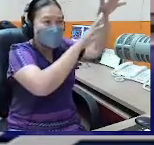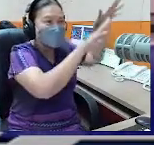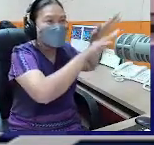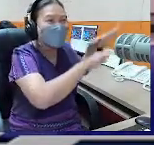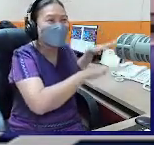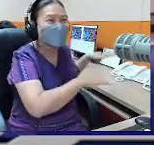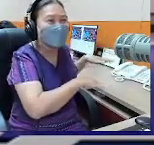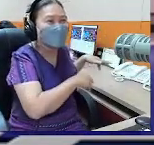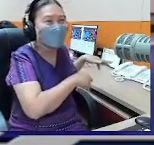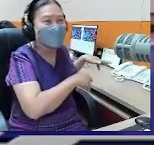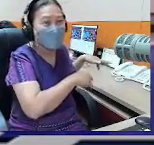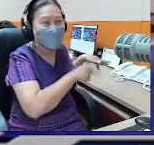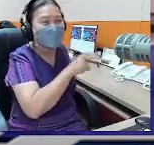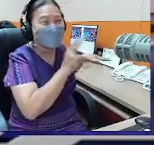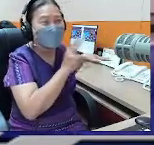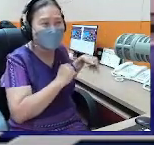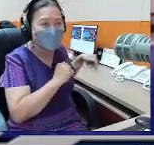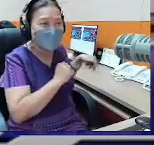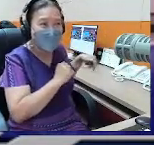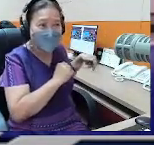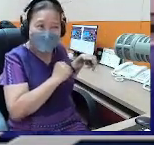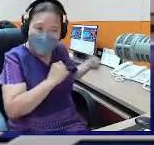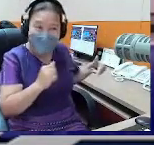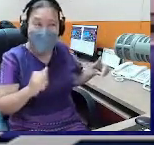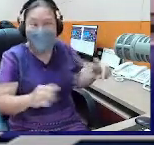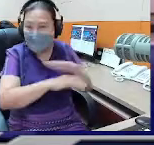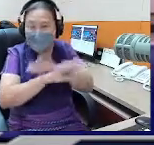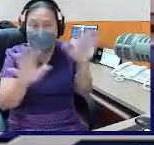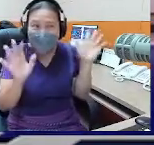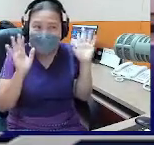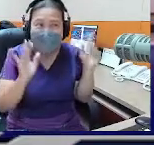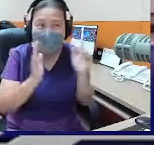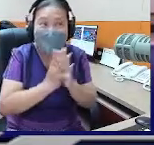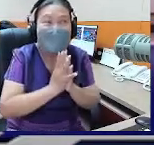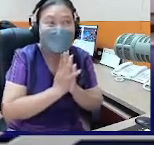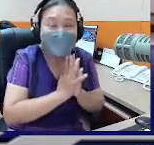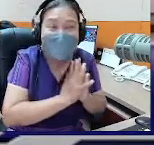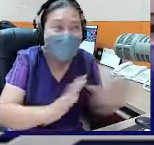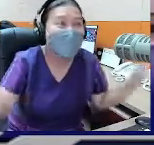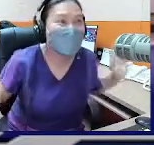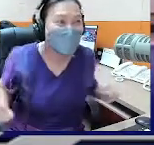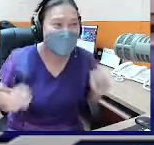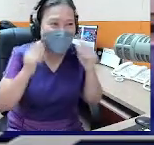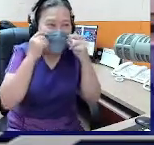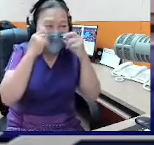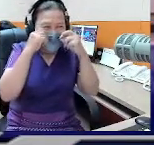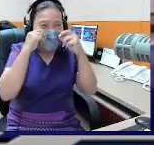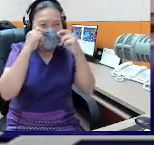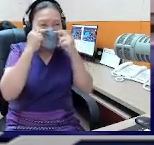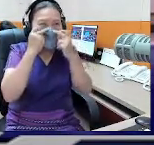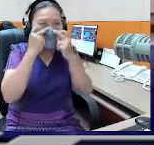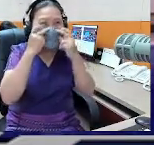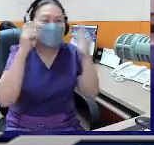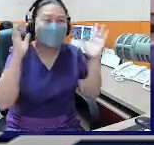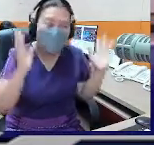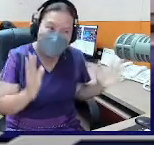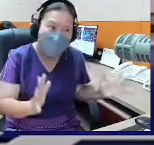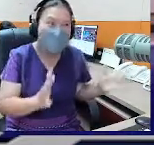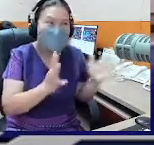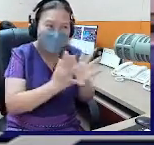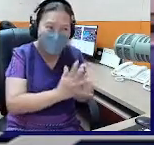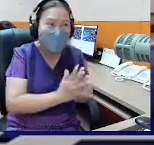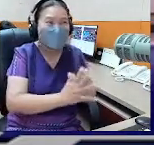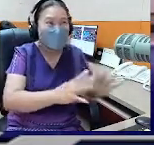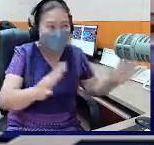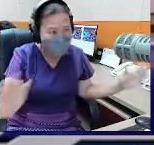ตอรี่เรื่องเล่าอยู่ข้างในของอาหารแต่ละ ในกล ่ องพอเปิดฝา ใช่เพราะฉะนั้นวันนี้เดี๋ยวให้อาจารย์ขายงานเลยค่ะ นะคะนอกเหนือจากเราจะมาประก